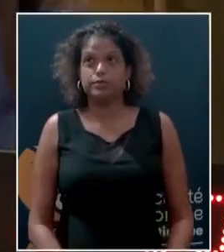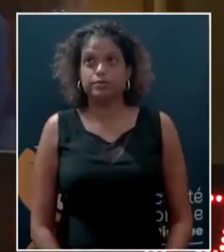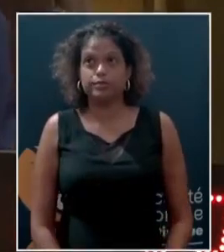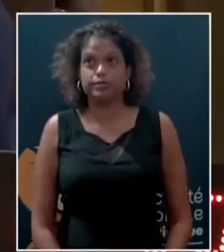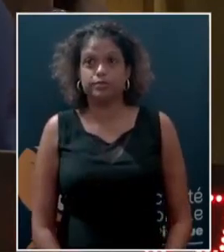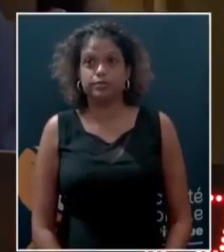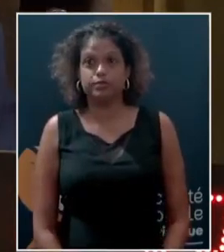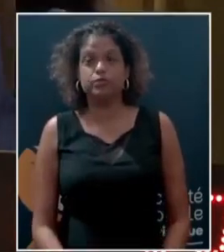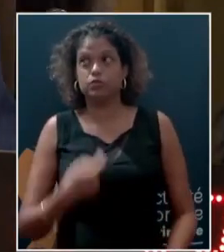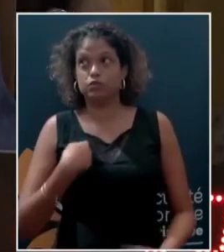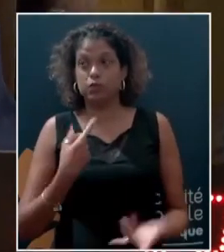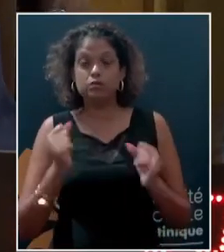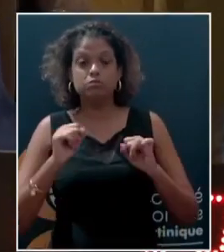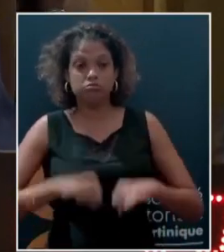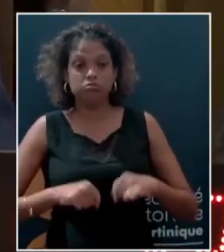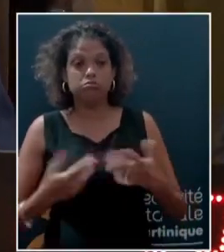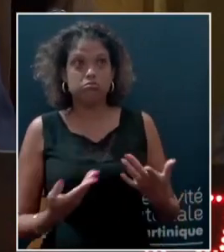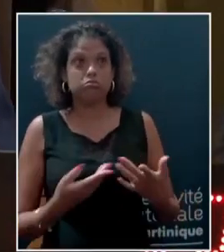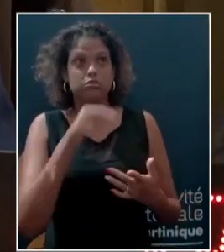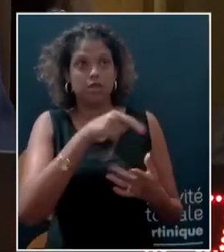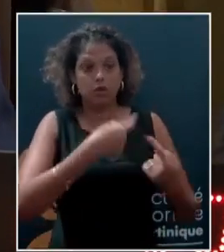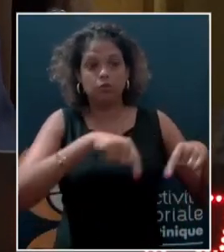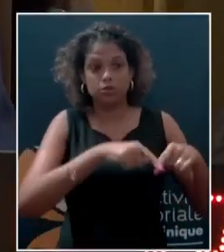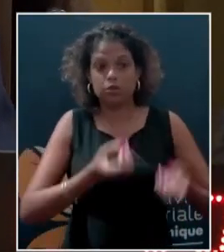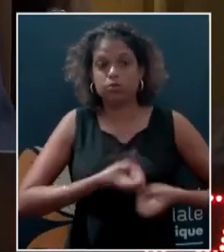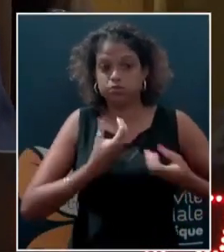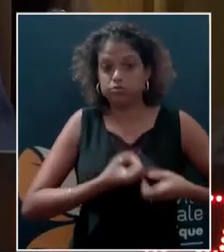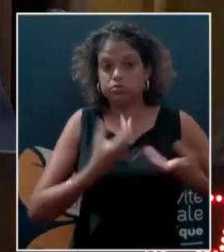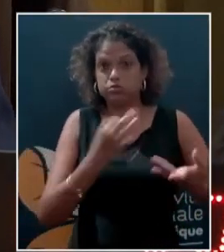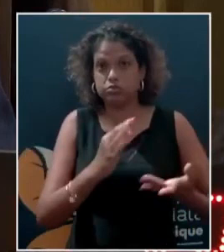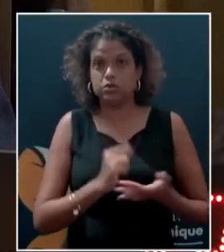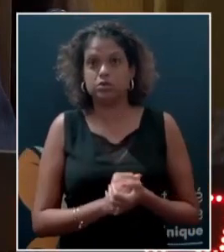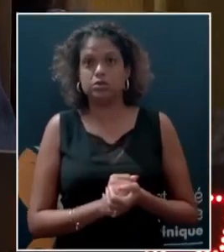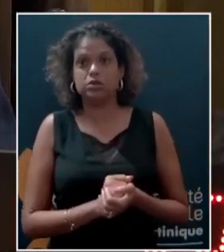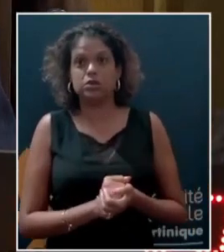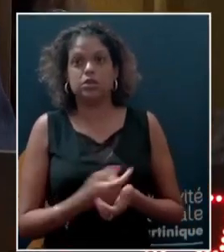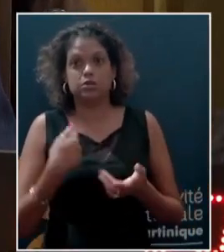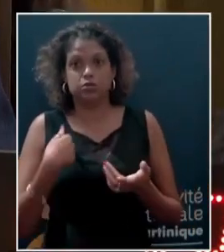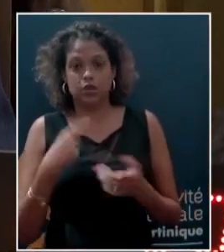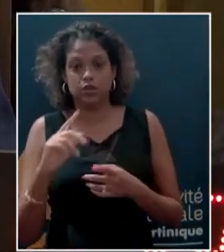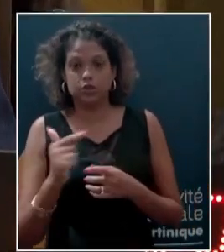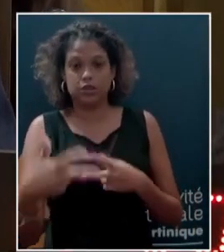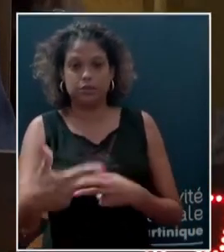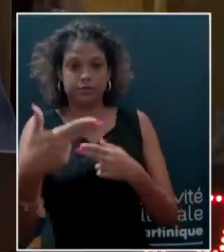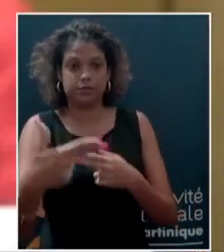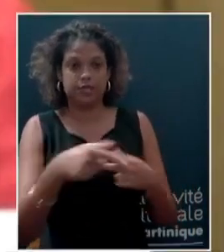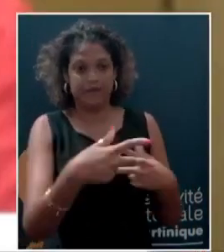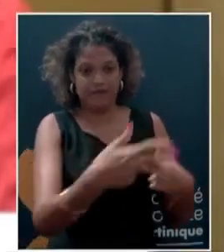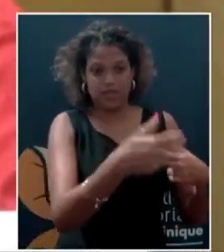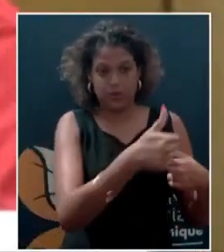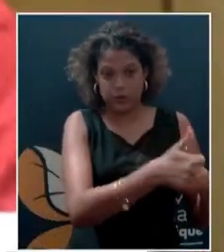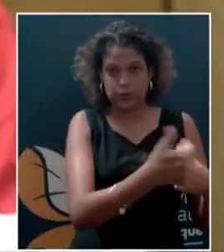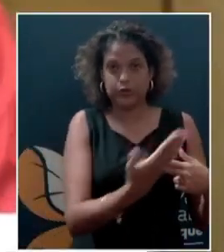Non, je confirme ce qui a été dit par le rapporteur de la commission, mais je vais être un peu plus explicite sur la deuxième partie. Alors, il y a la phase 1,